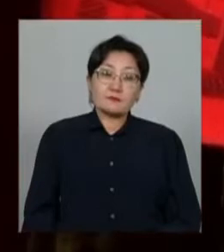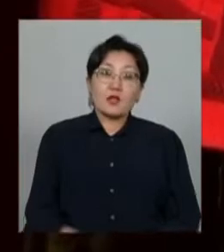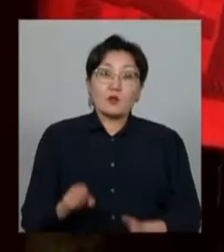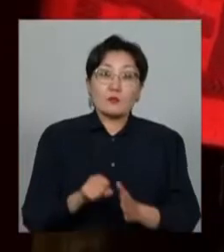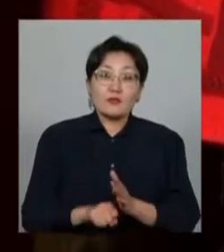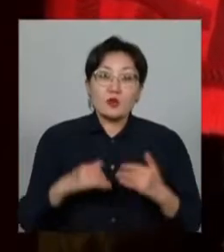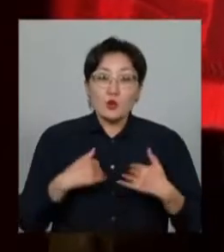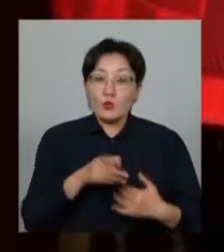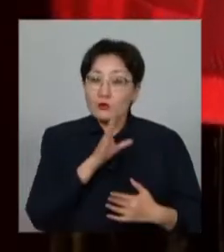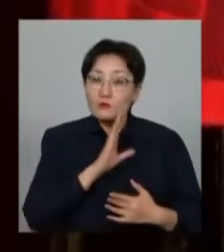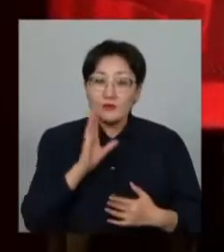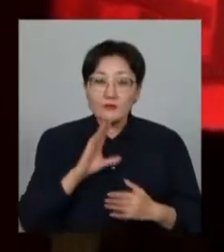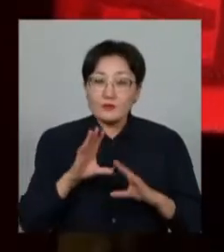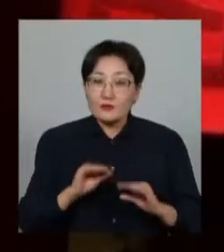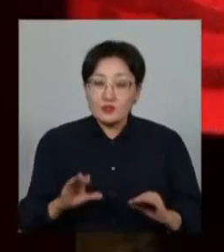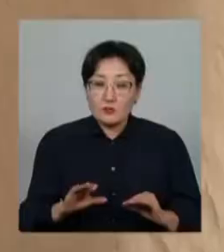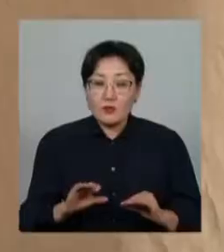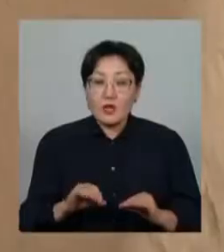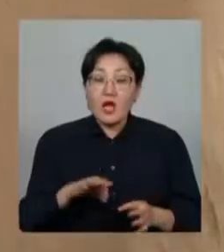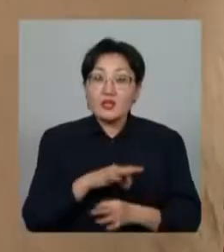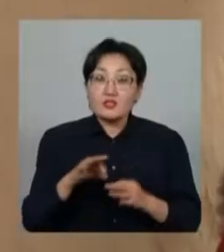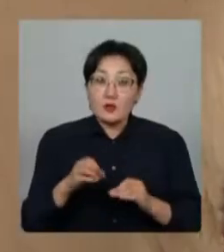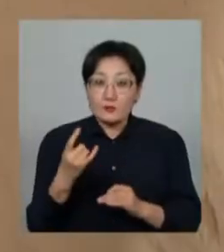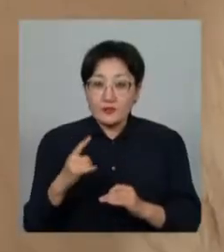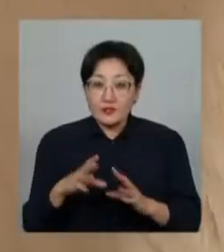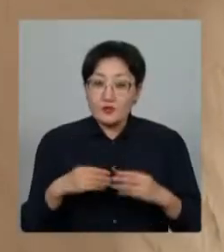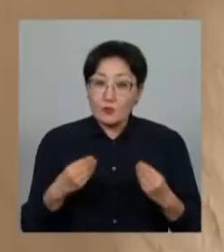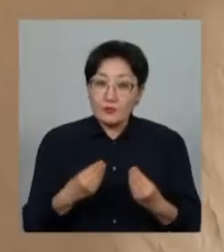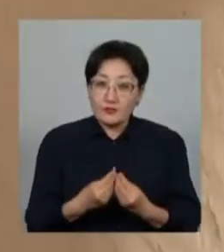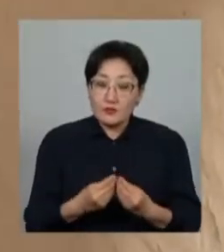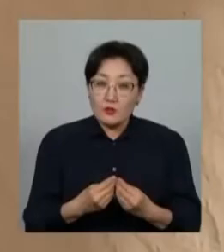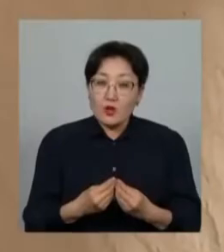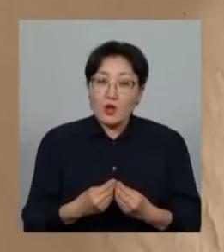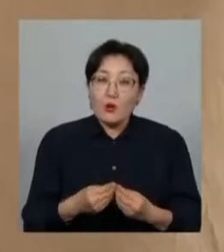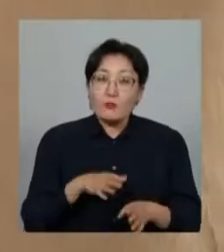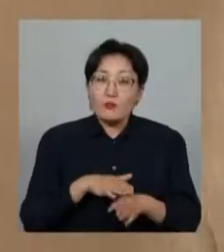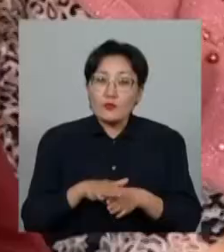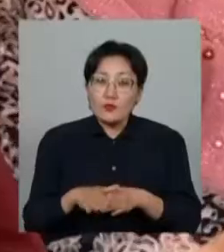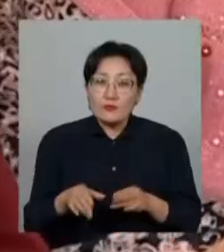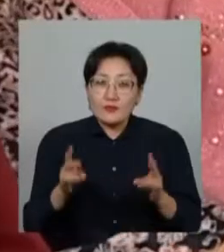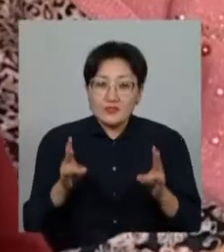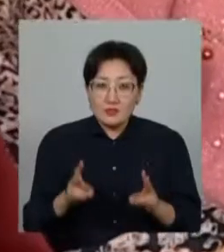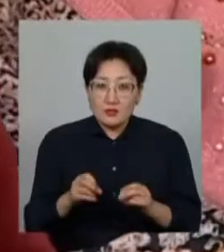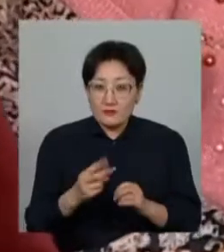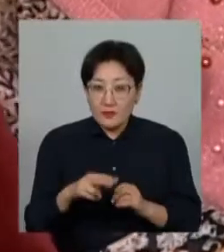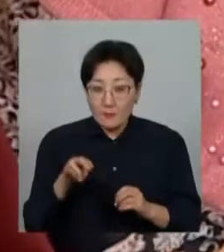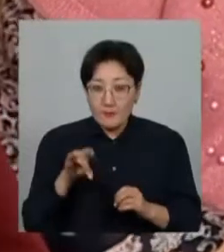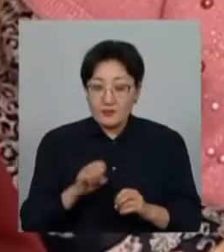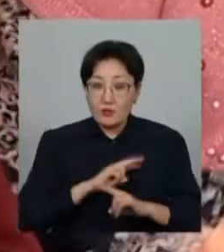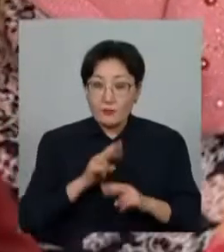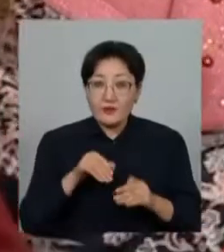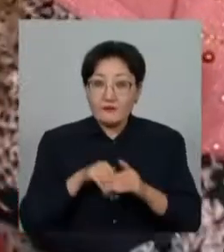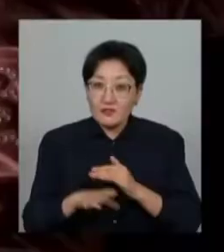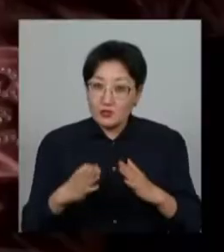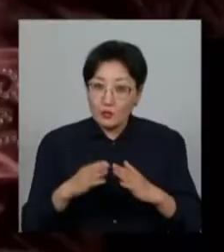Убитая горем мать, неутешная вдова и осиротевший малыш. Дом семьи Артыкбаевых погрузился в полный траур. 12 марта погибший вышел из